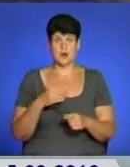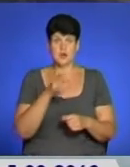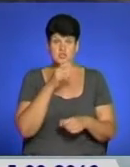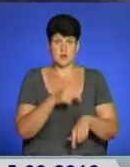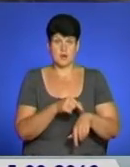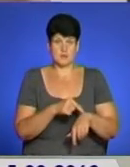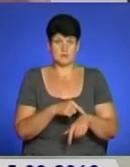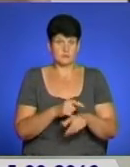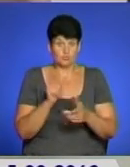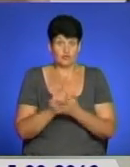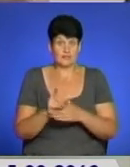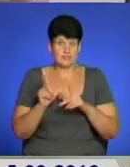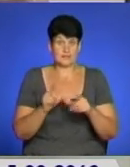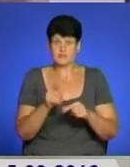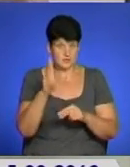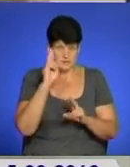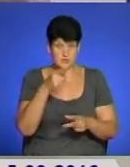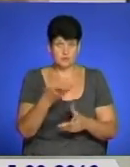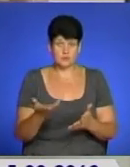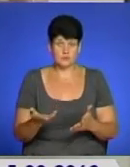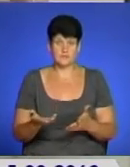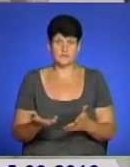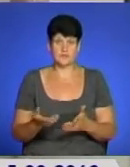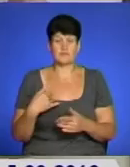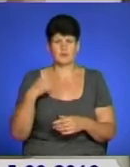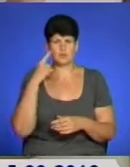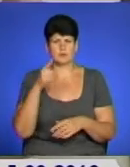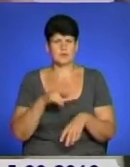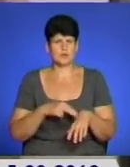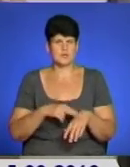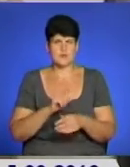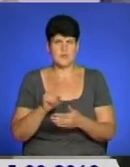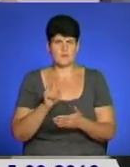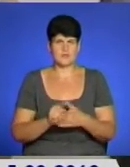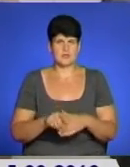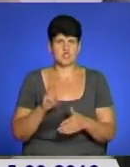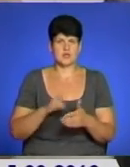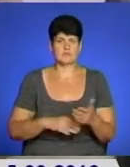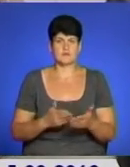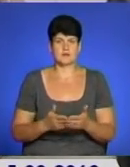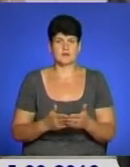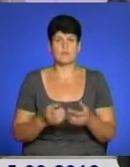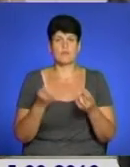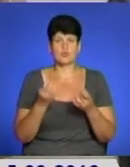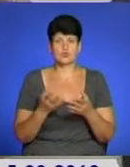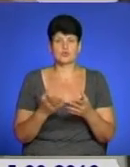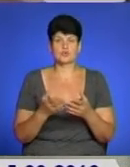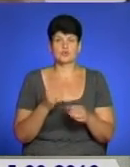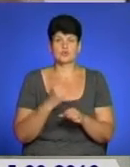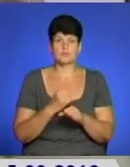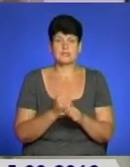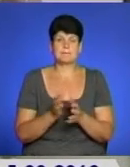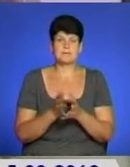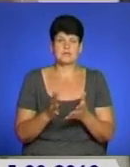піджимає, мусиш їхати. Вони що не знають того, то пробує тролей. Це думаєте, поліція не повинна штрафувати? Просто зробити більше умови якісь, що